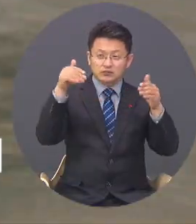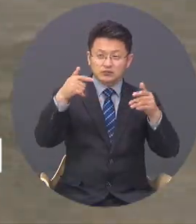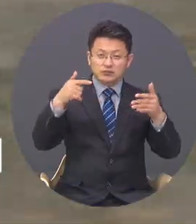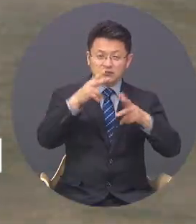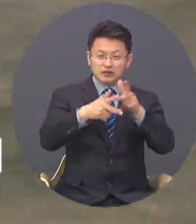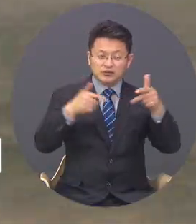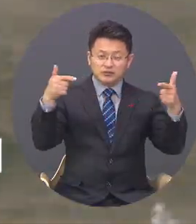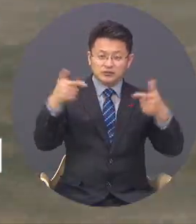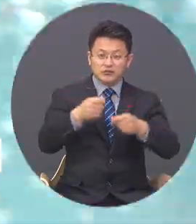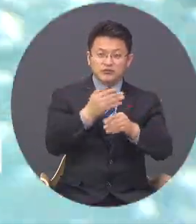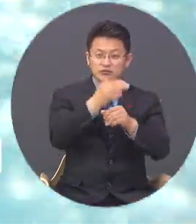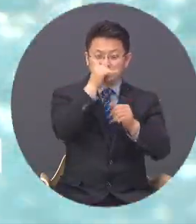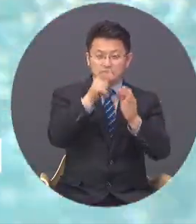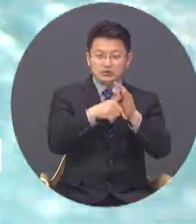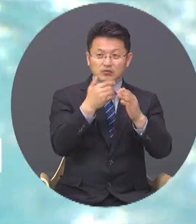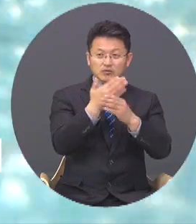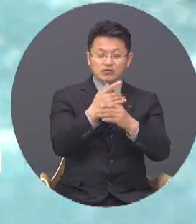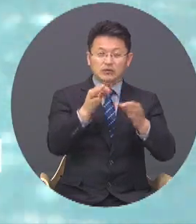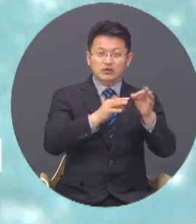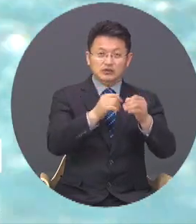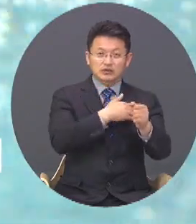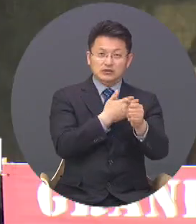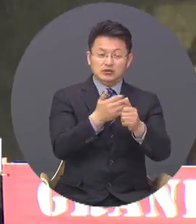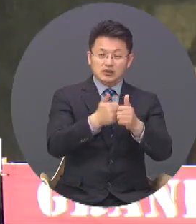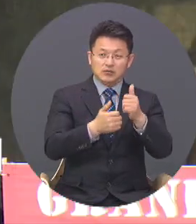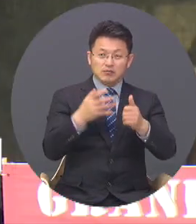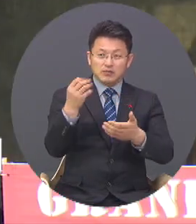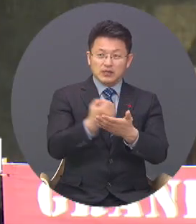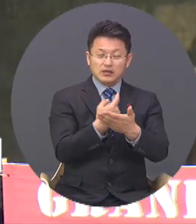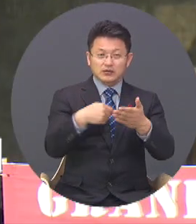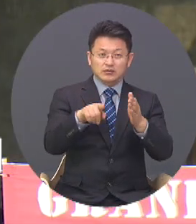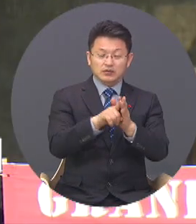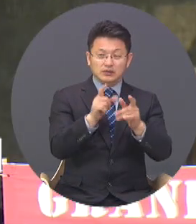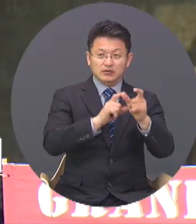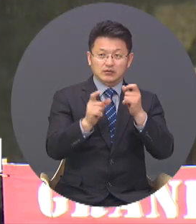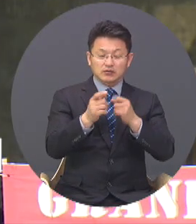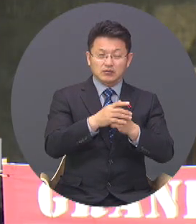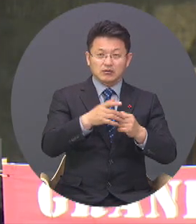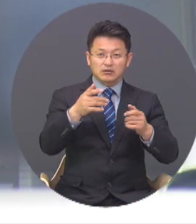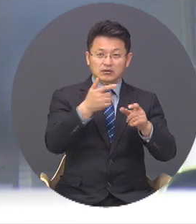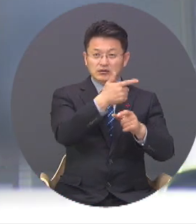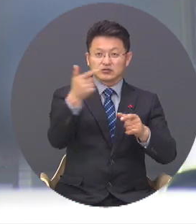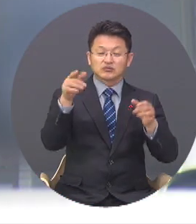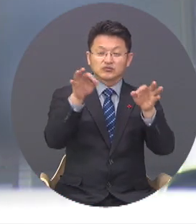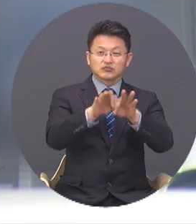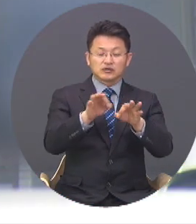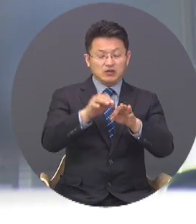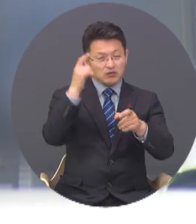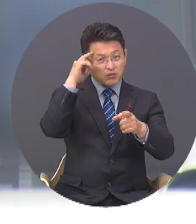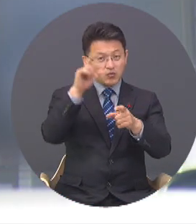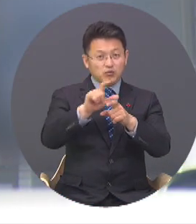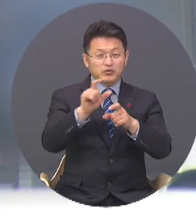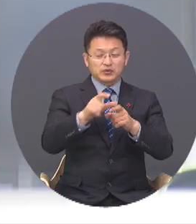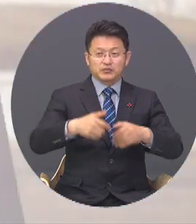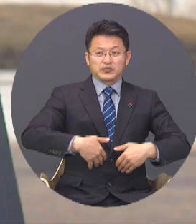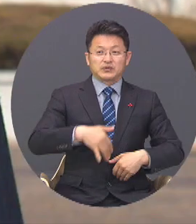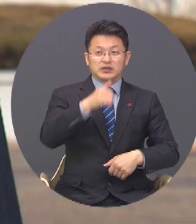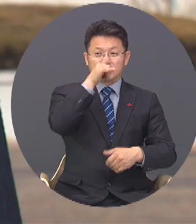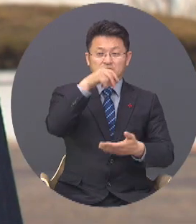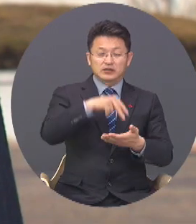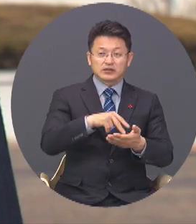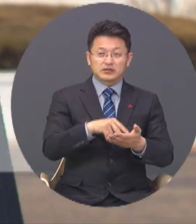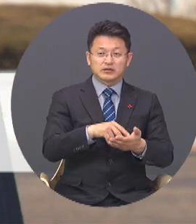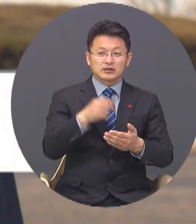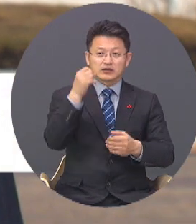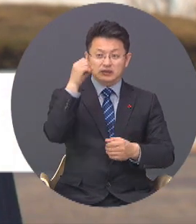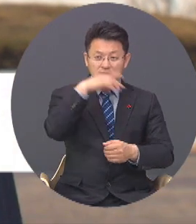상황에서 부곡온천 의 경쟁력을 확보하기 위해서 내 보다 더 과감한 투자와 고민이 필요하다는 지적입니다 당